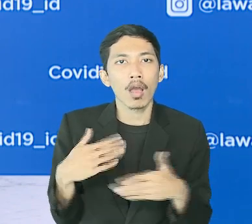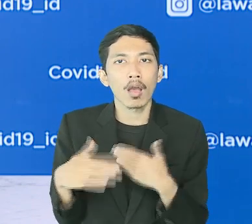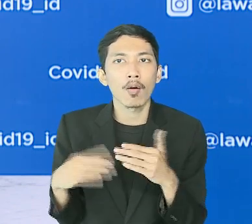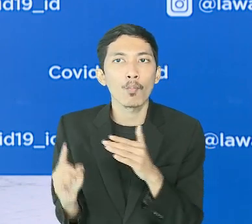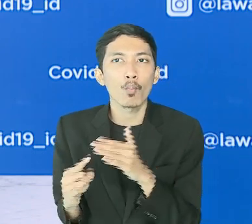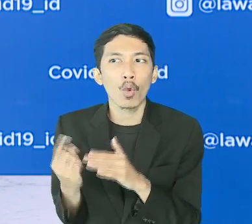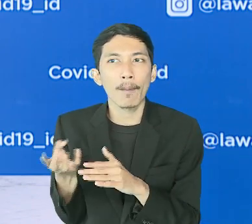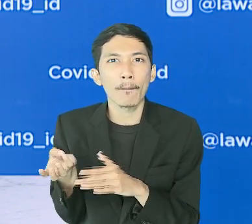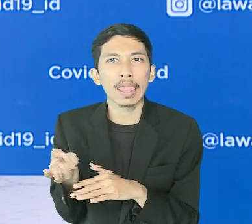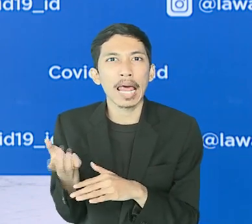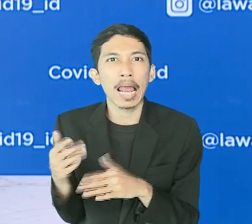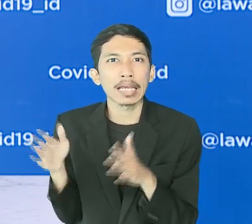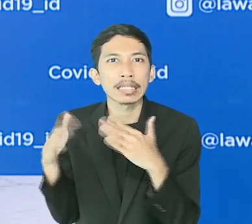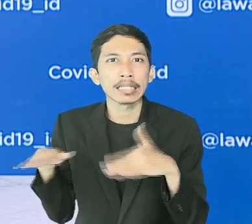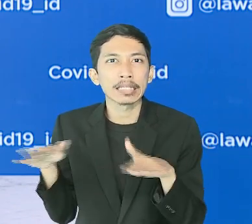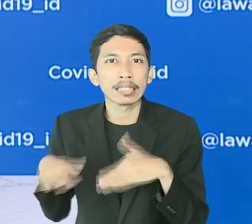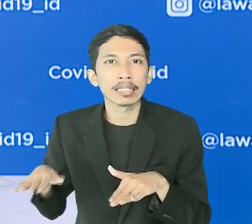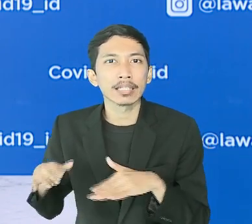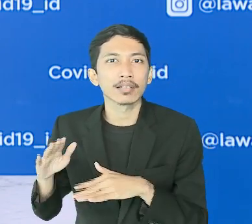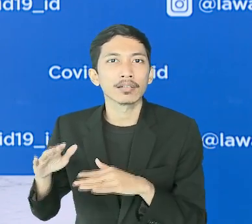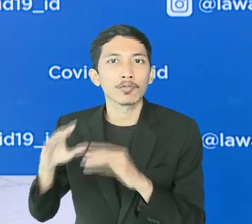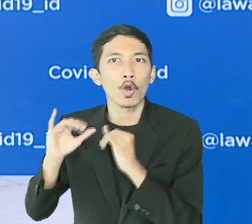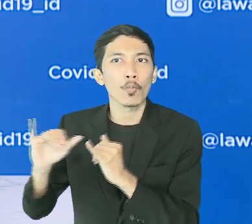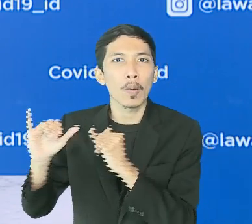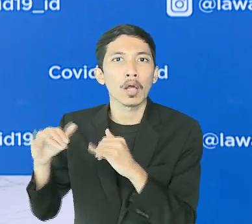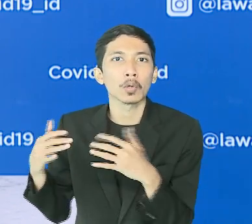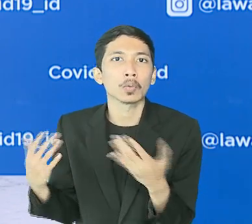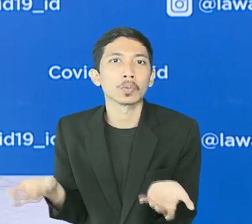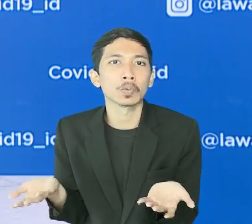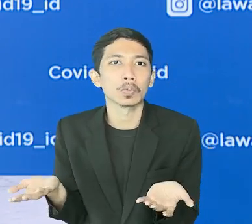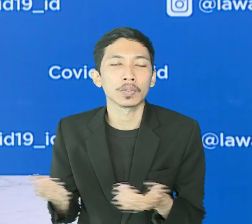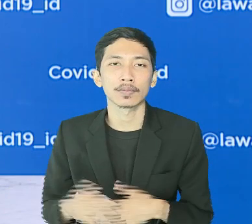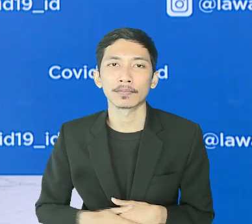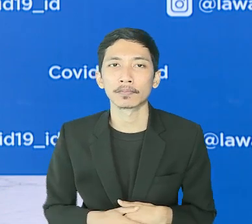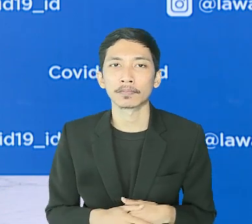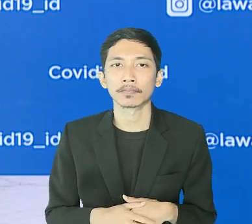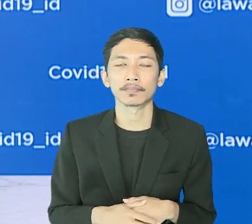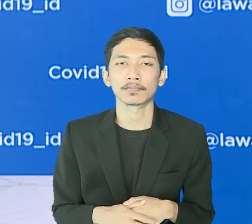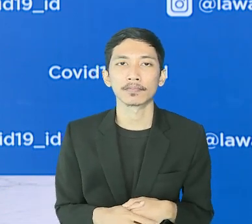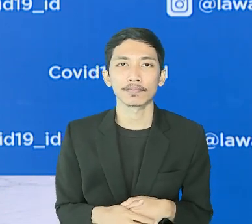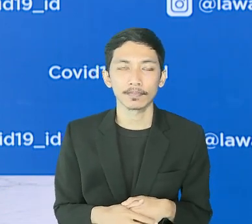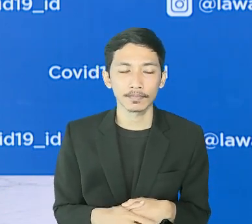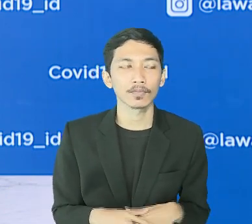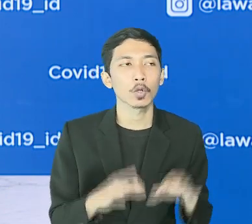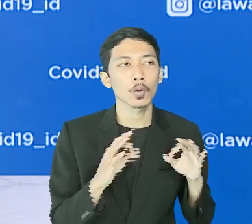Bagaimana mengantisipasi libur panjang Nataru mendatang? Baik, terima kasih